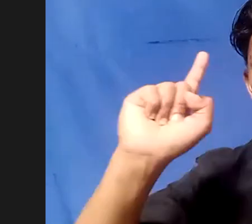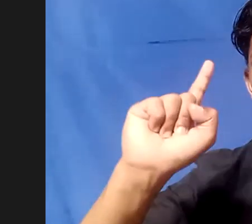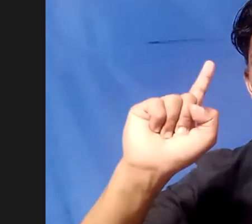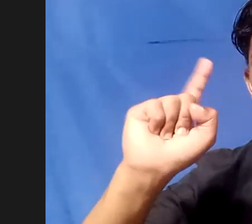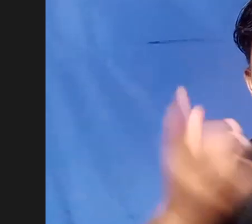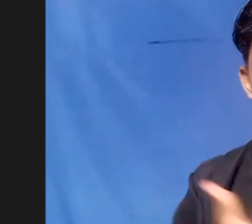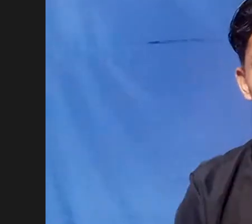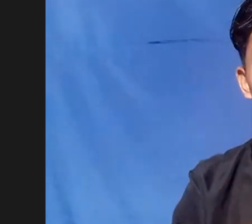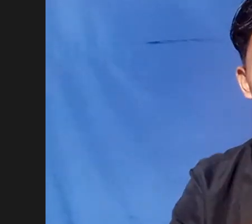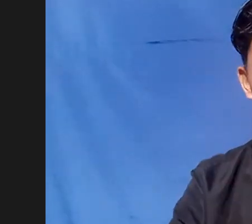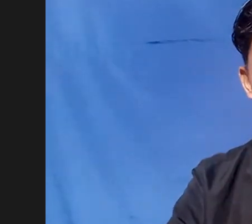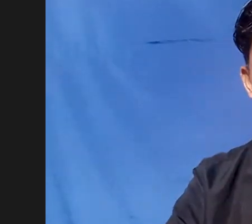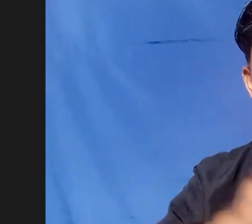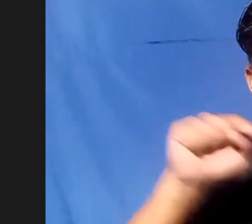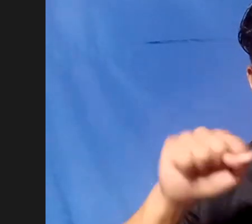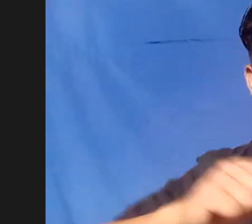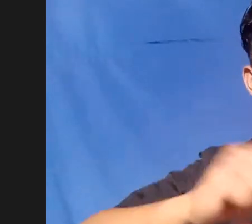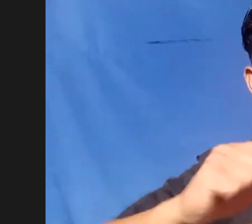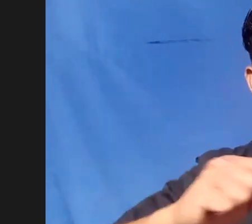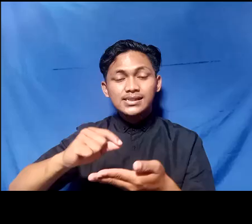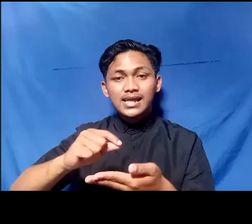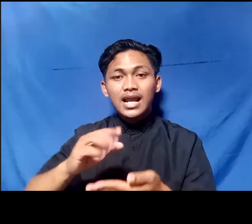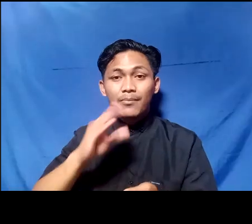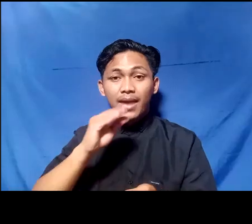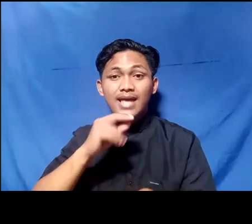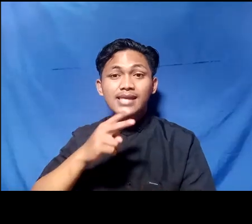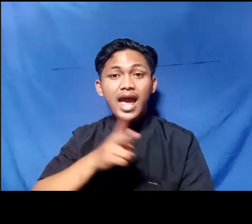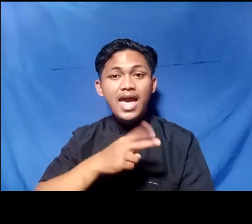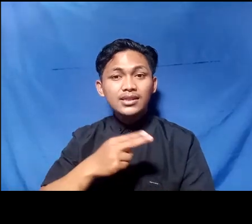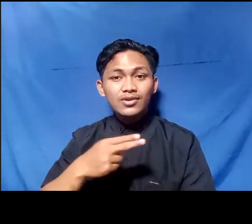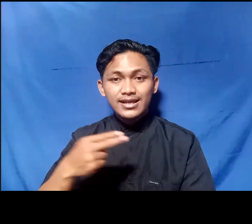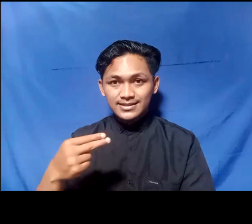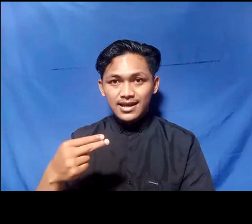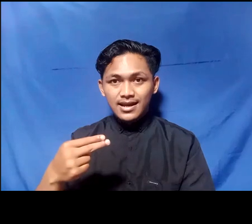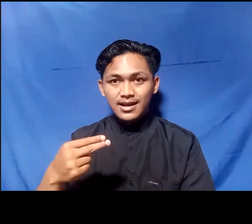bismillah dengan huruf bahasa Indonesia itu memungkinkan nggak kayak gitu